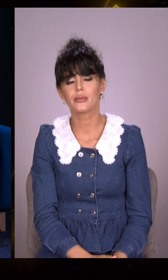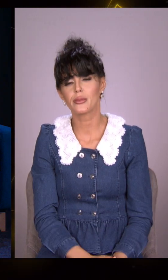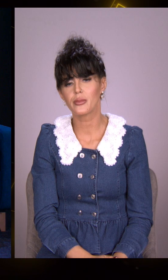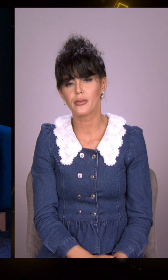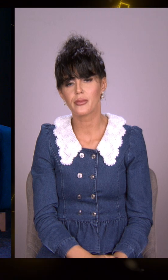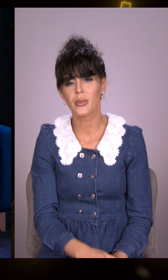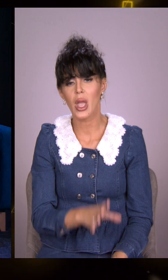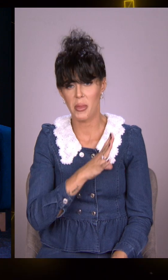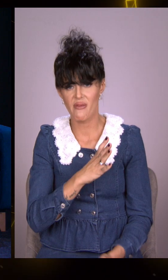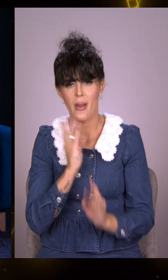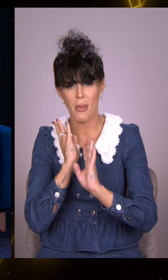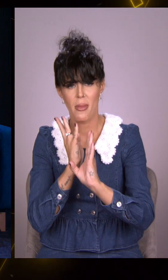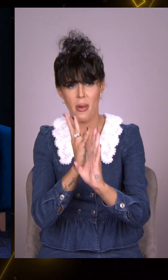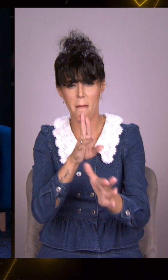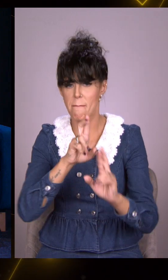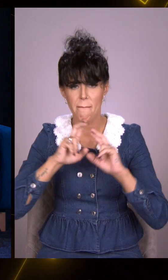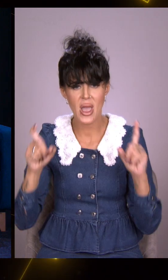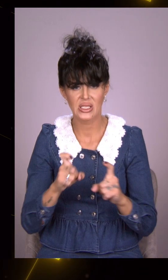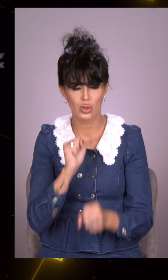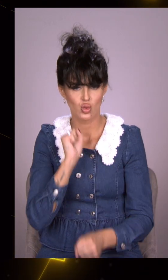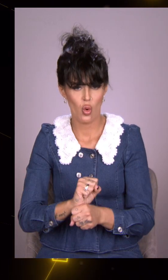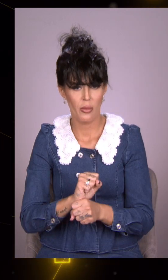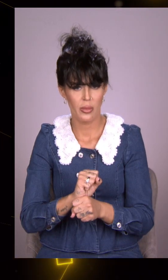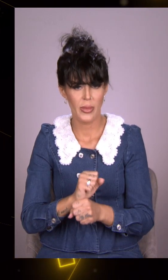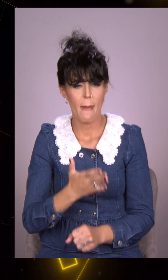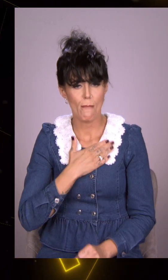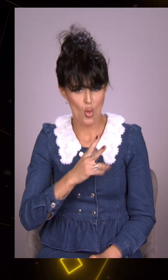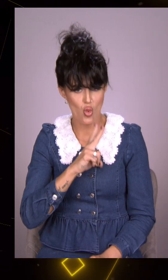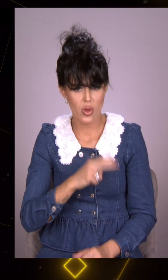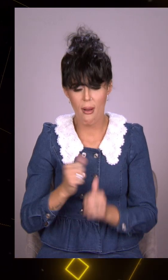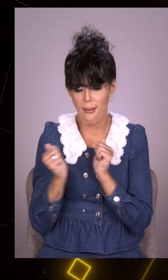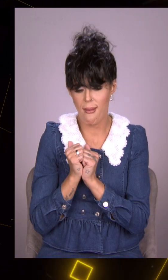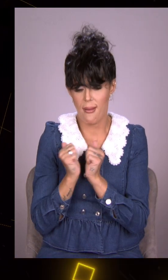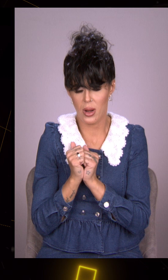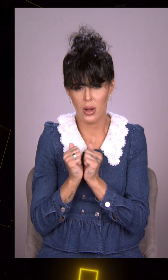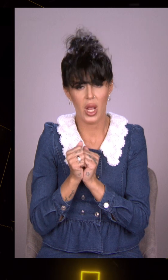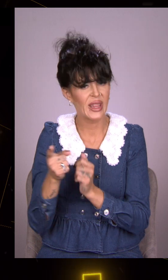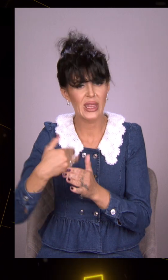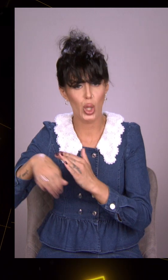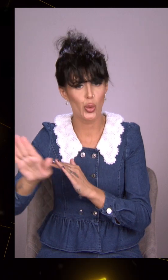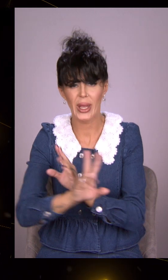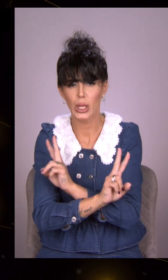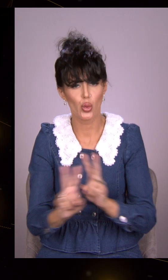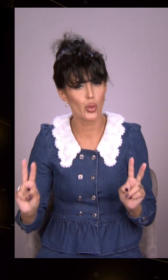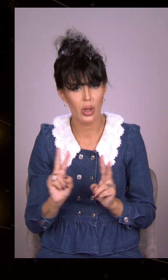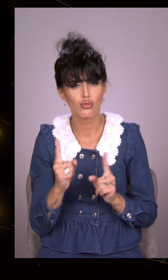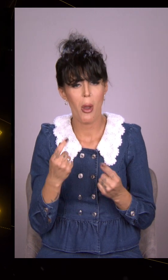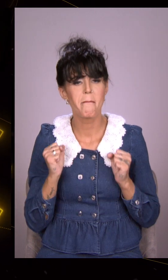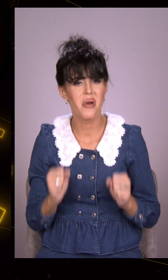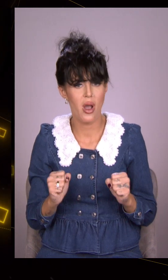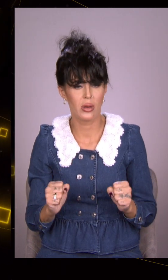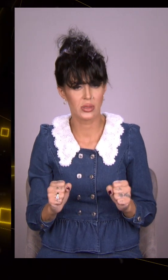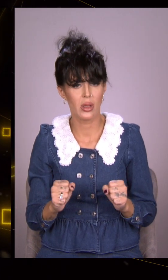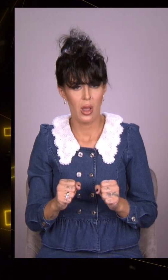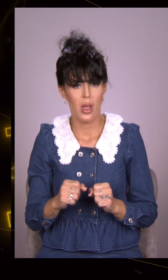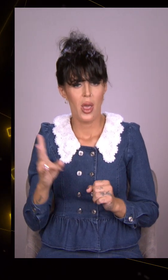без перестанку йшли. Настуся була все время біля мене. Вона ні на шаг від мене не відходила. Вона боялася, ні на